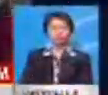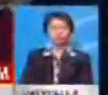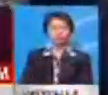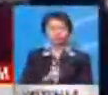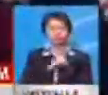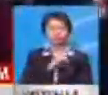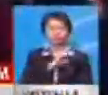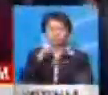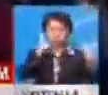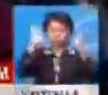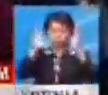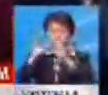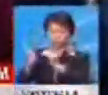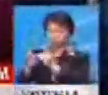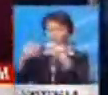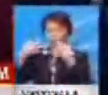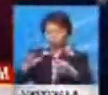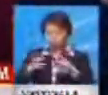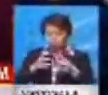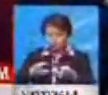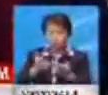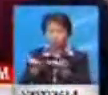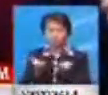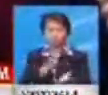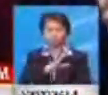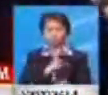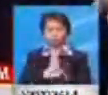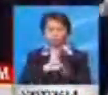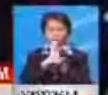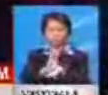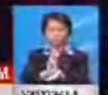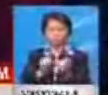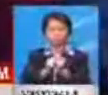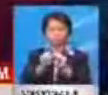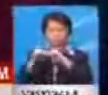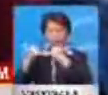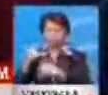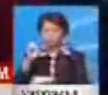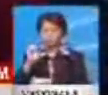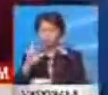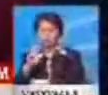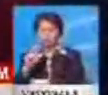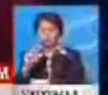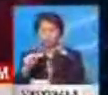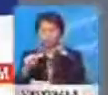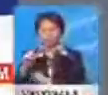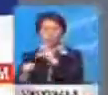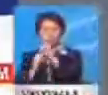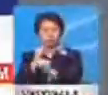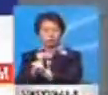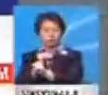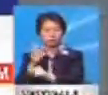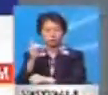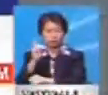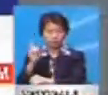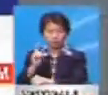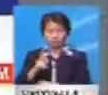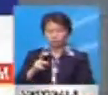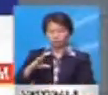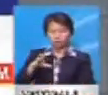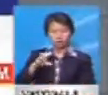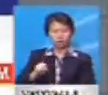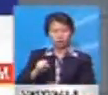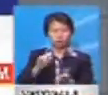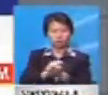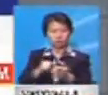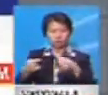Tan Sri Khalid ditemui selepas melancarkan khidmat polis bantuan bersama syarikat ERM International di Ara Damansara. Kes khianat awam